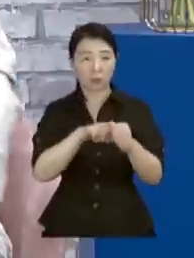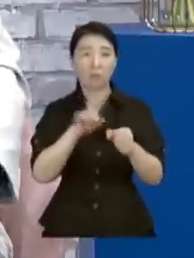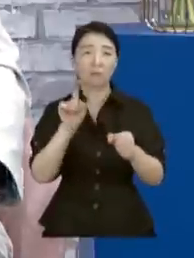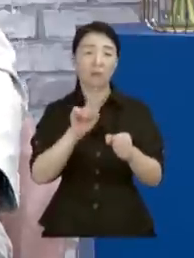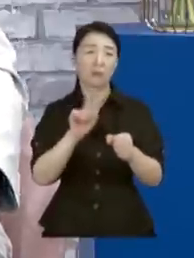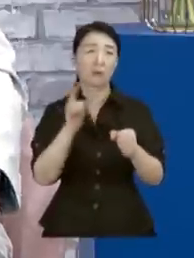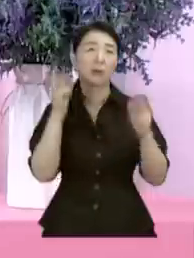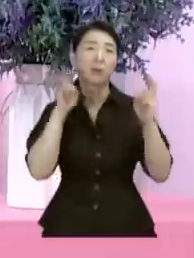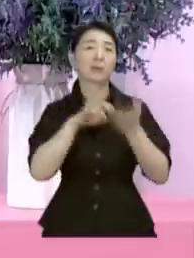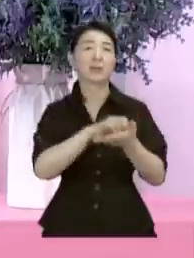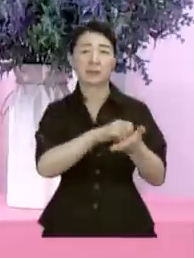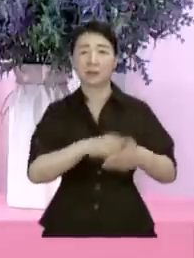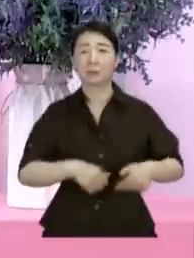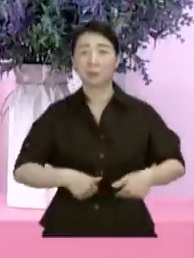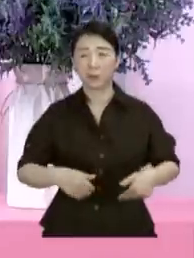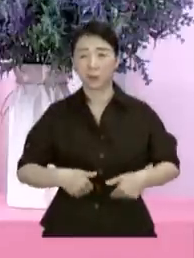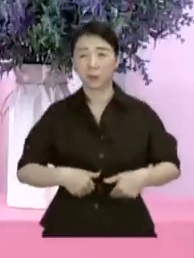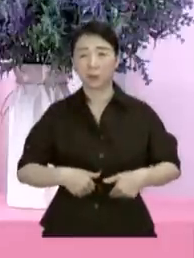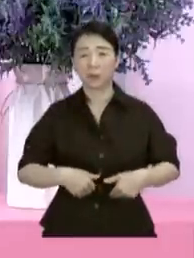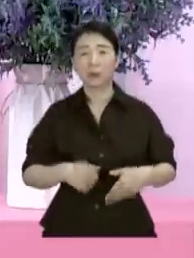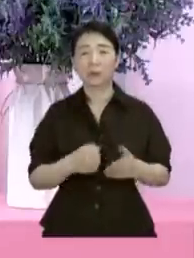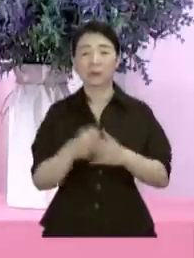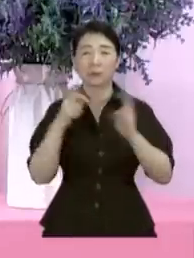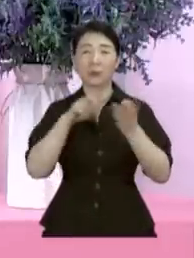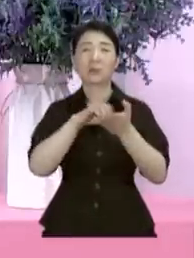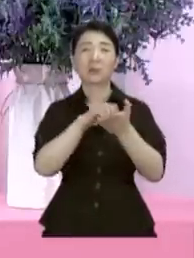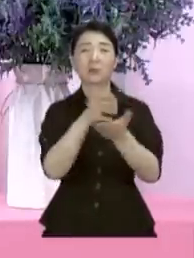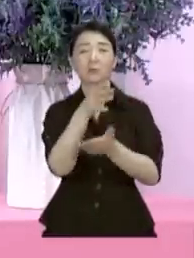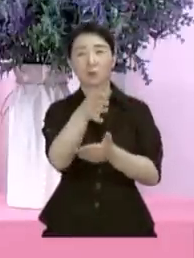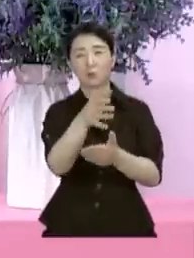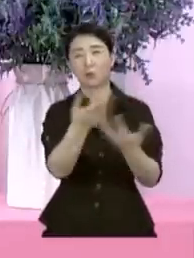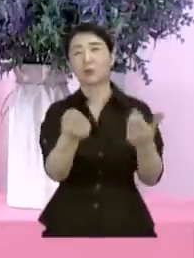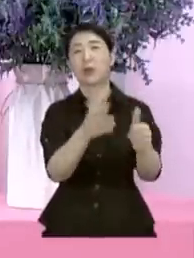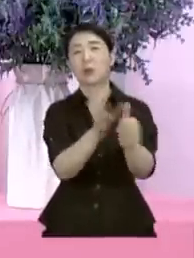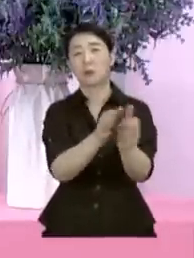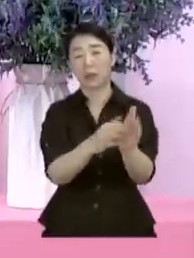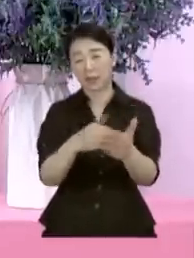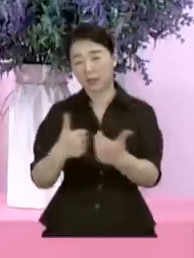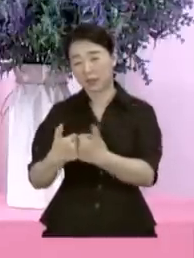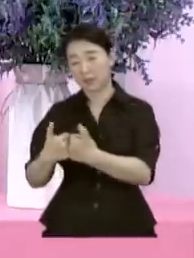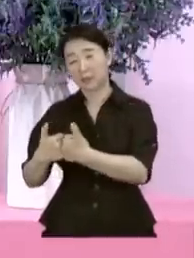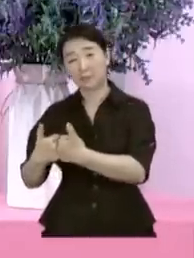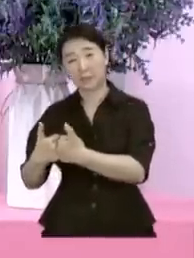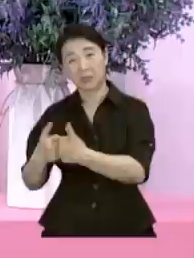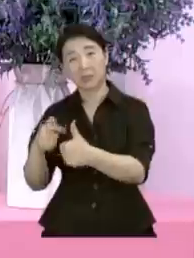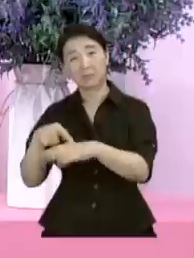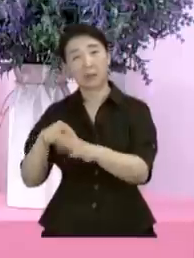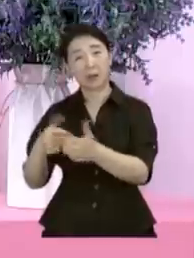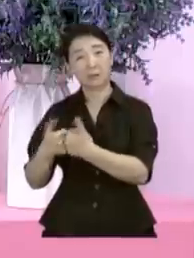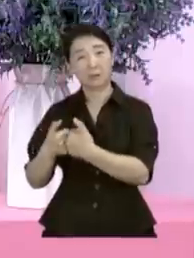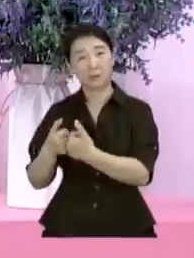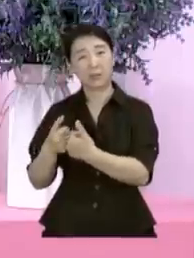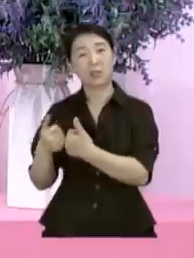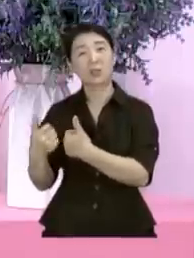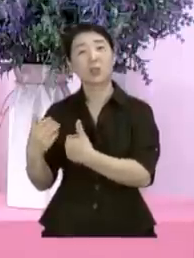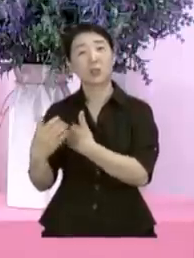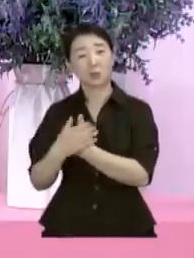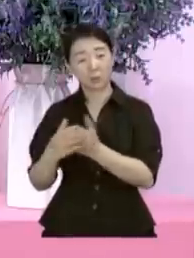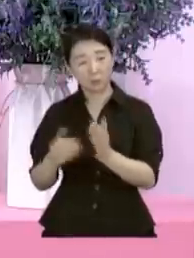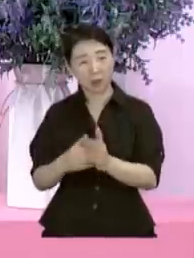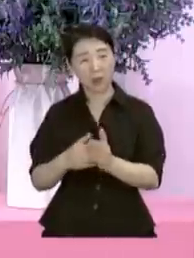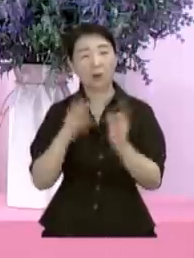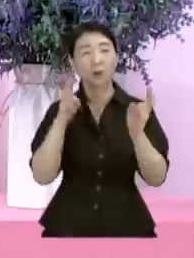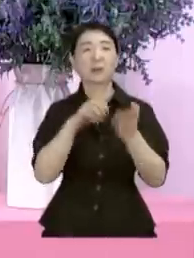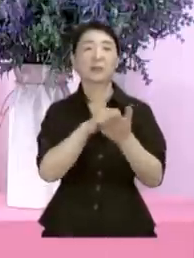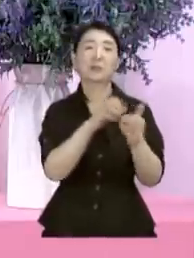예, 그래서 취업 담당 선생님들이 또 따로 계셔요. 있죠. 네. 그래서 저는 심리 담당이고 또 취업 선생님은 취업을 또 지원을 할 수